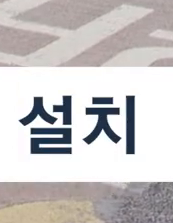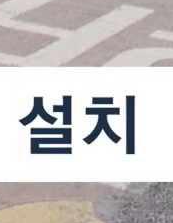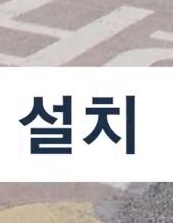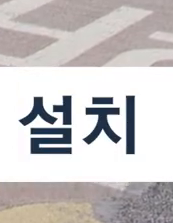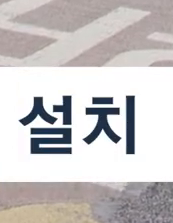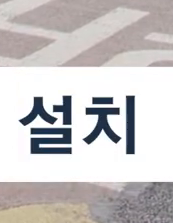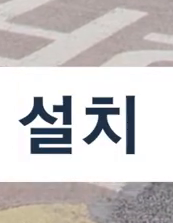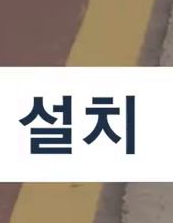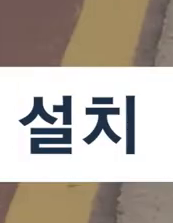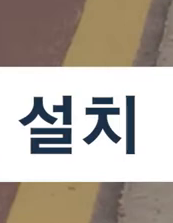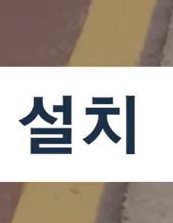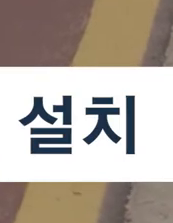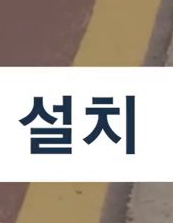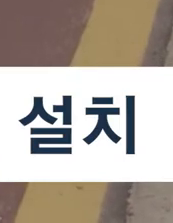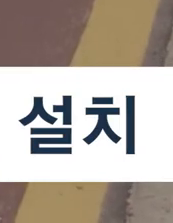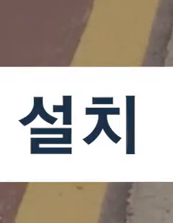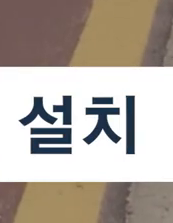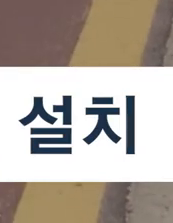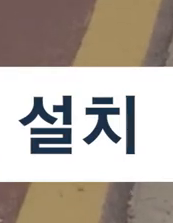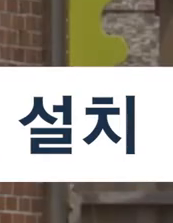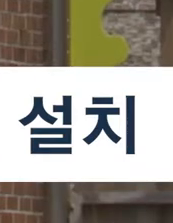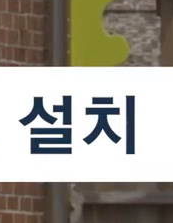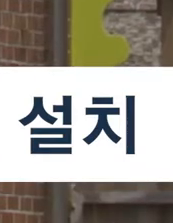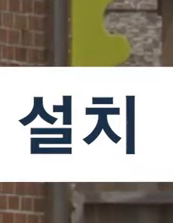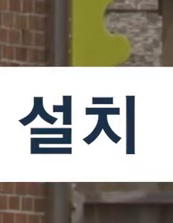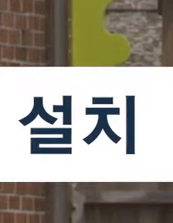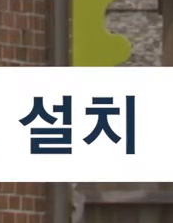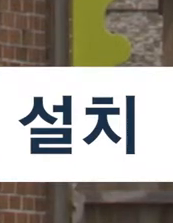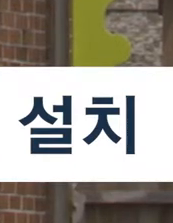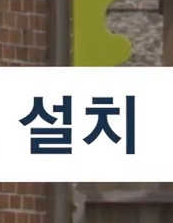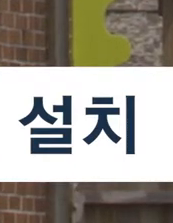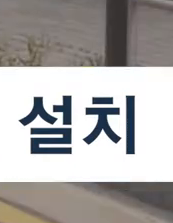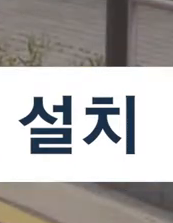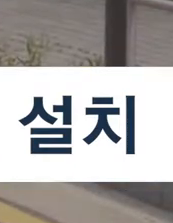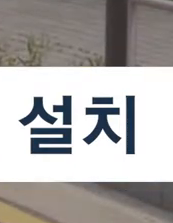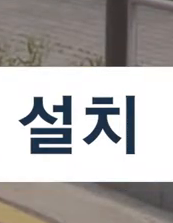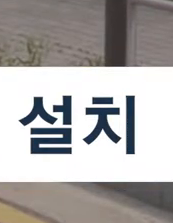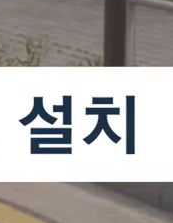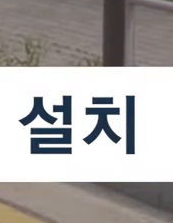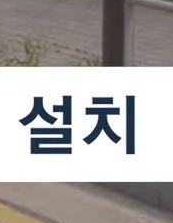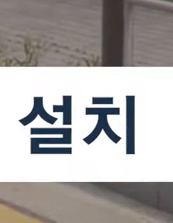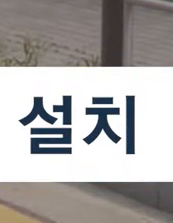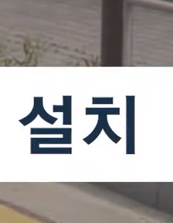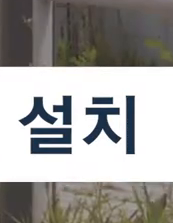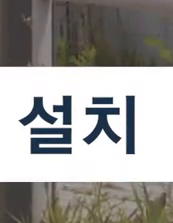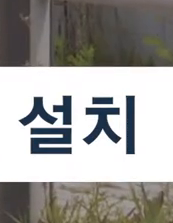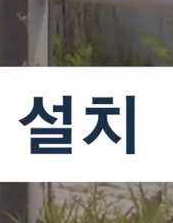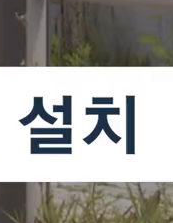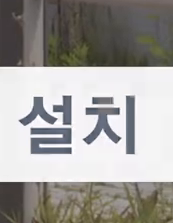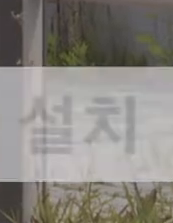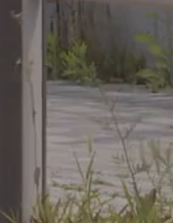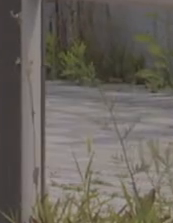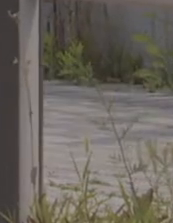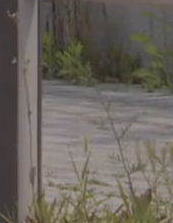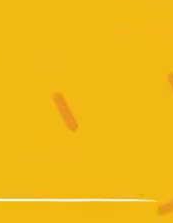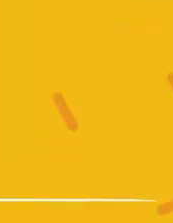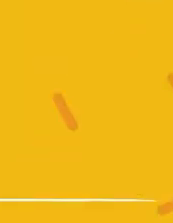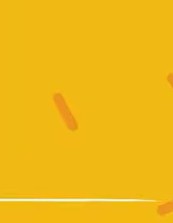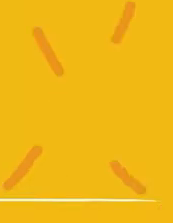강서구가 가곡초등학교 어린이 보호구역에 교통안전시설물을 설치하고 어린이 안전 지키기에 발벗고 나섰습니다.